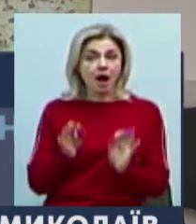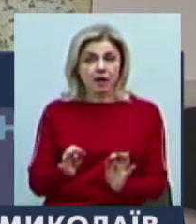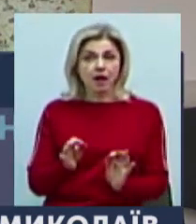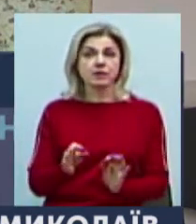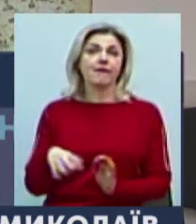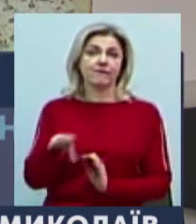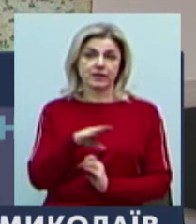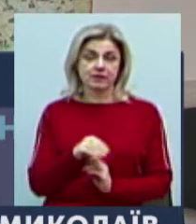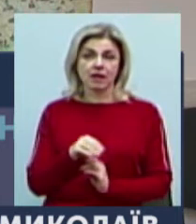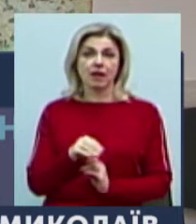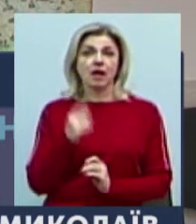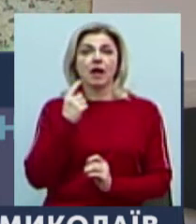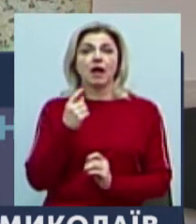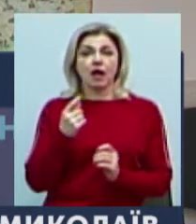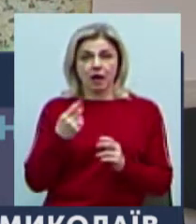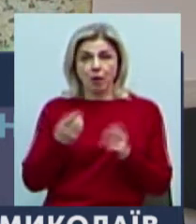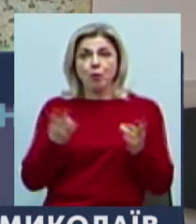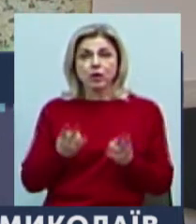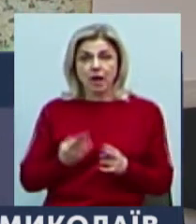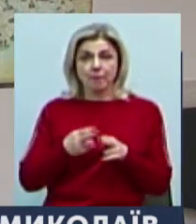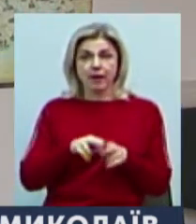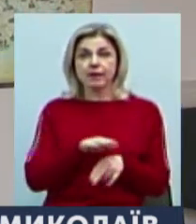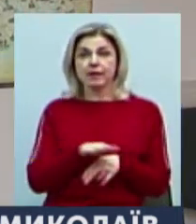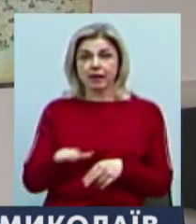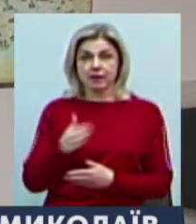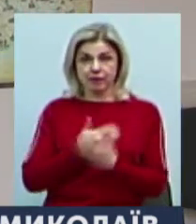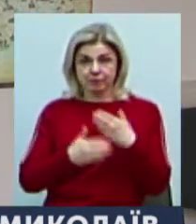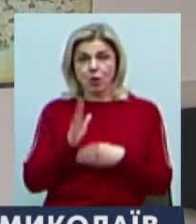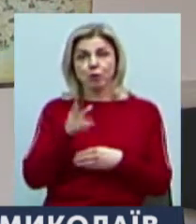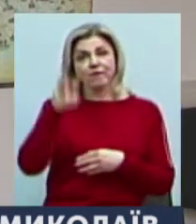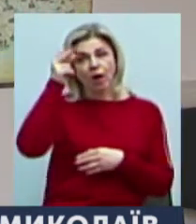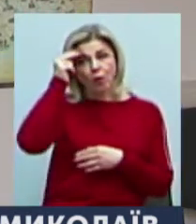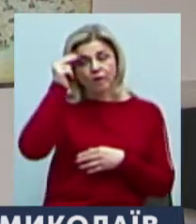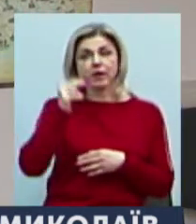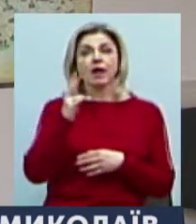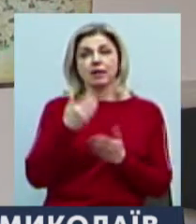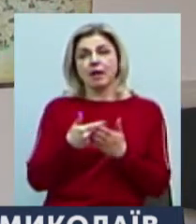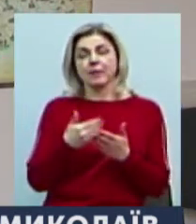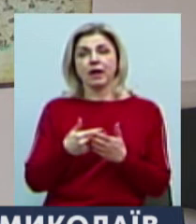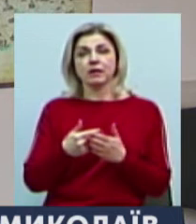всі дані, потреби даних учнів буде враховано. Наприклад,